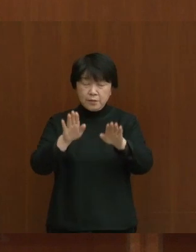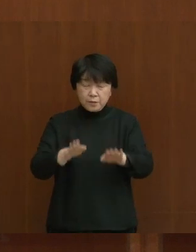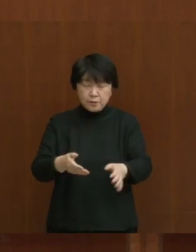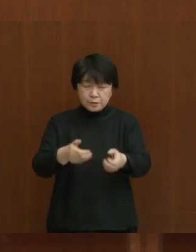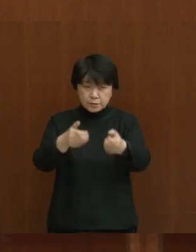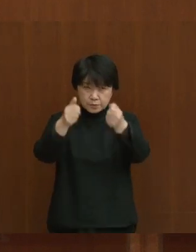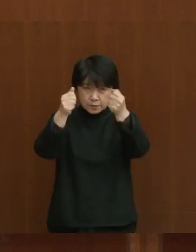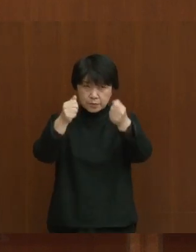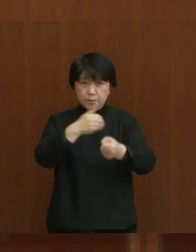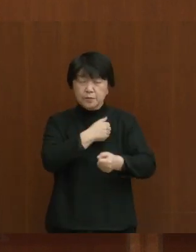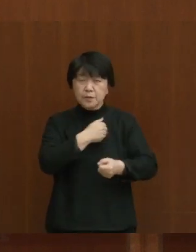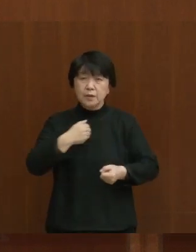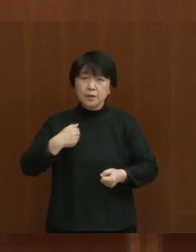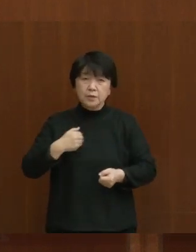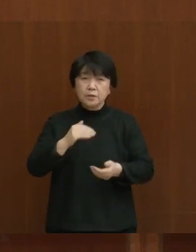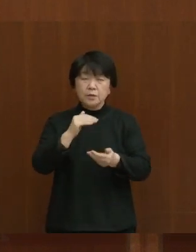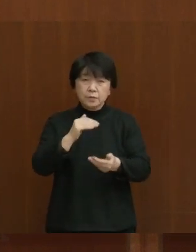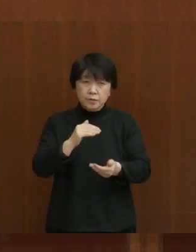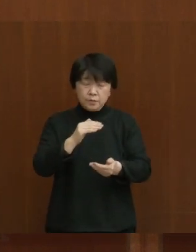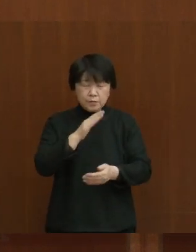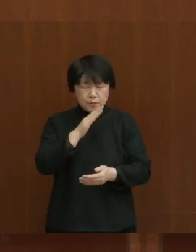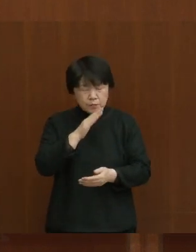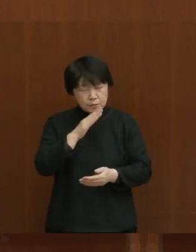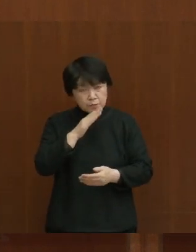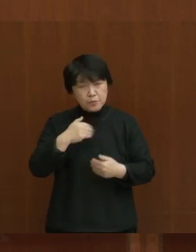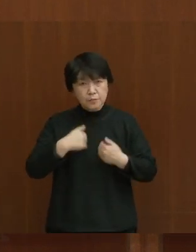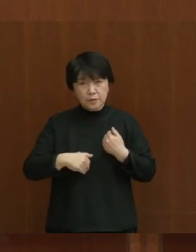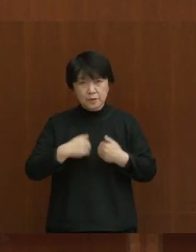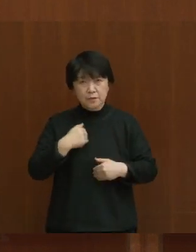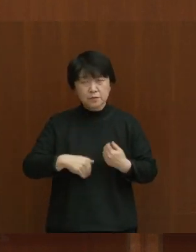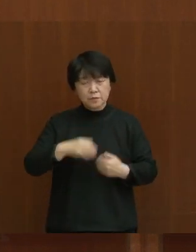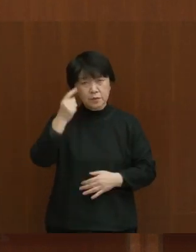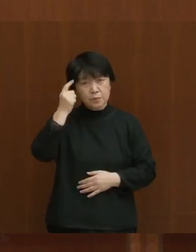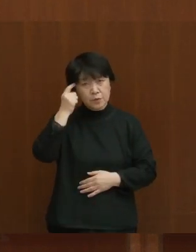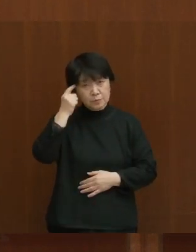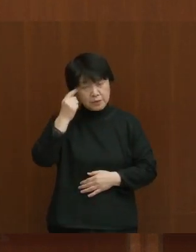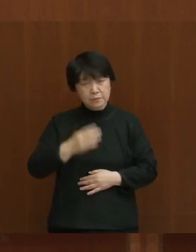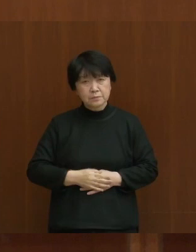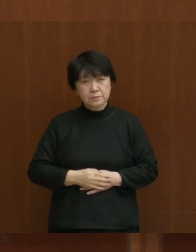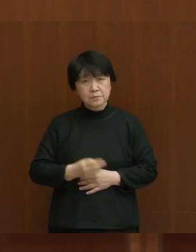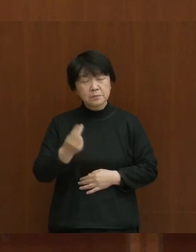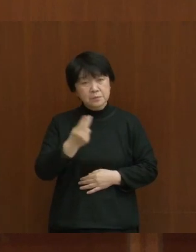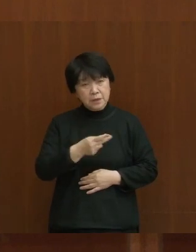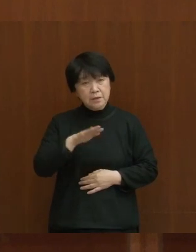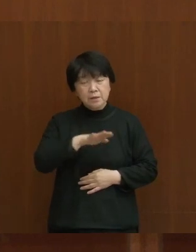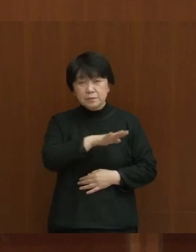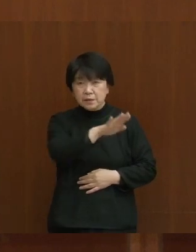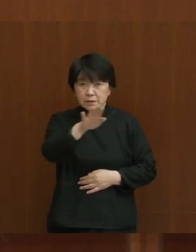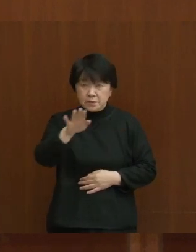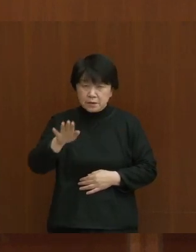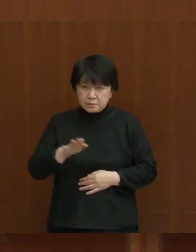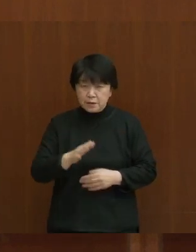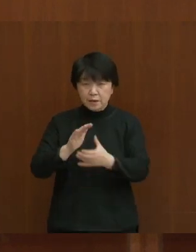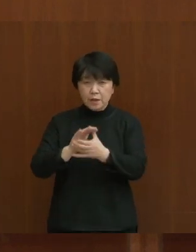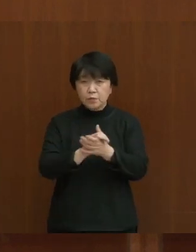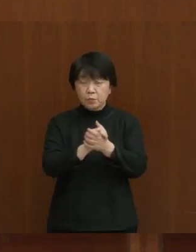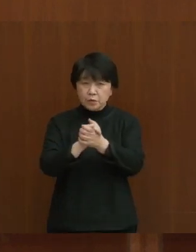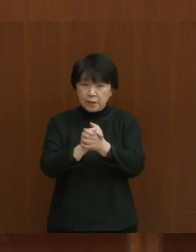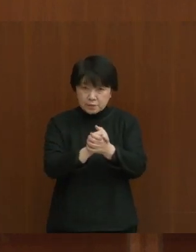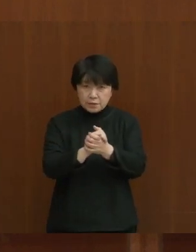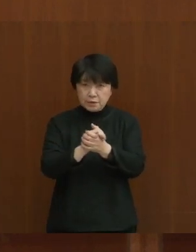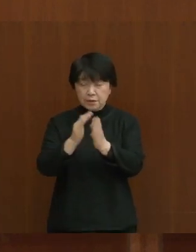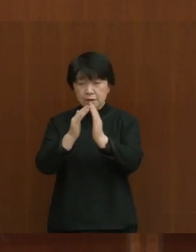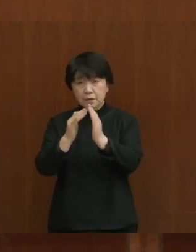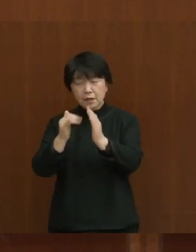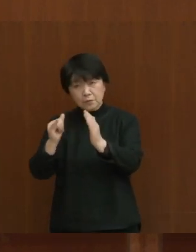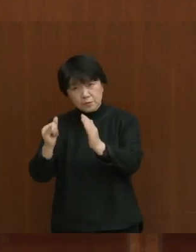を迎えられましたことを喜ばしく思います。また皆さんは友人、ご家族や関係